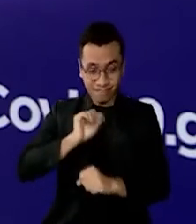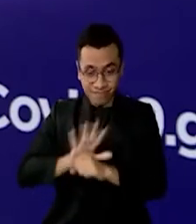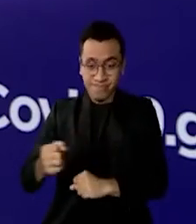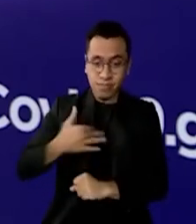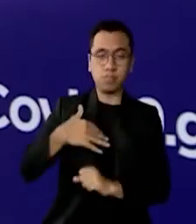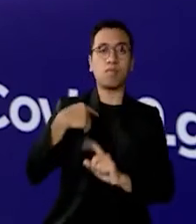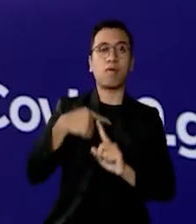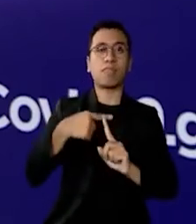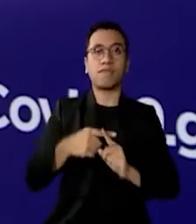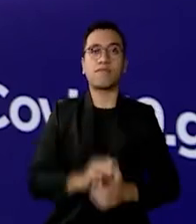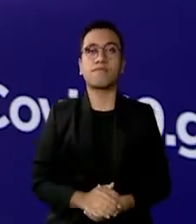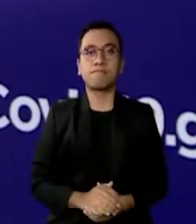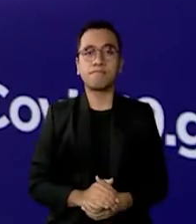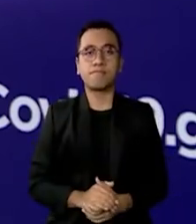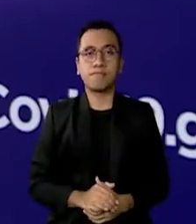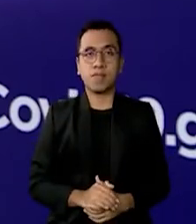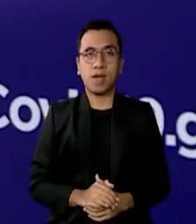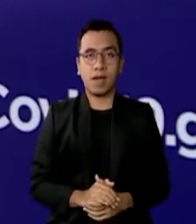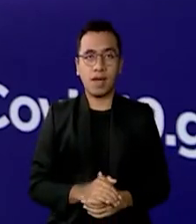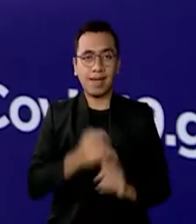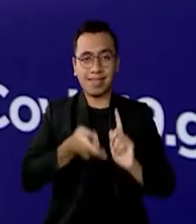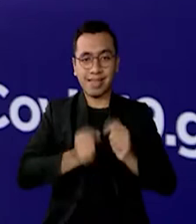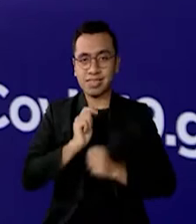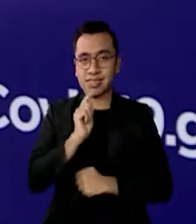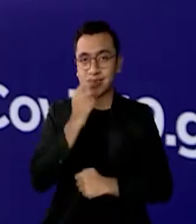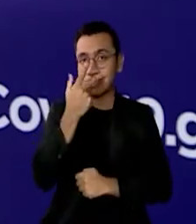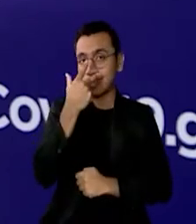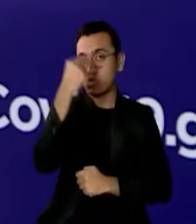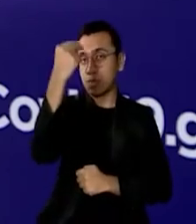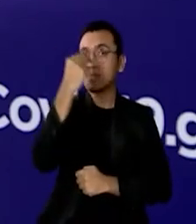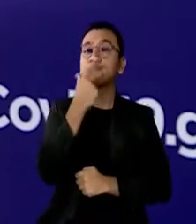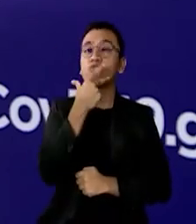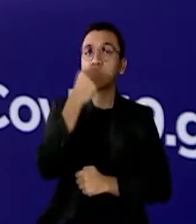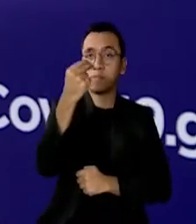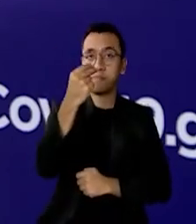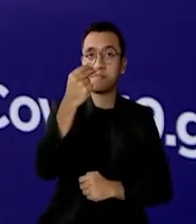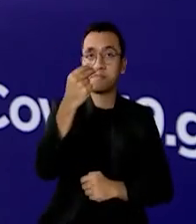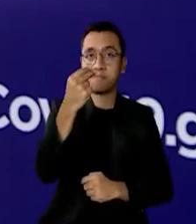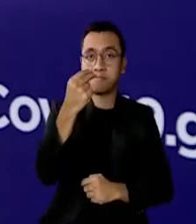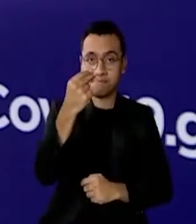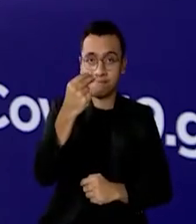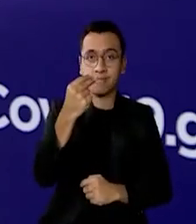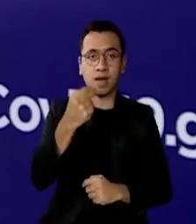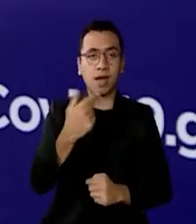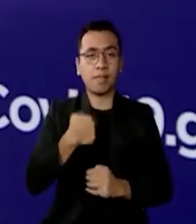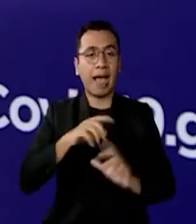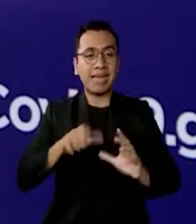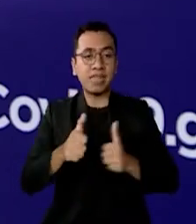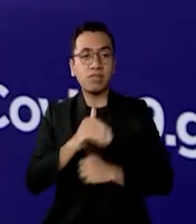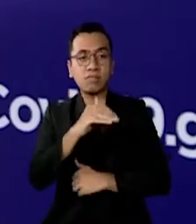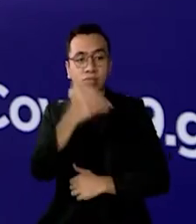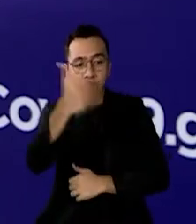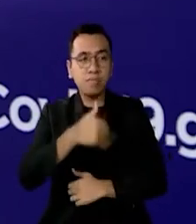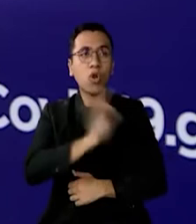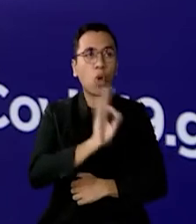nunggu hasil karena saya khawatir ada yang positif akhirnya pakai masker itu sampai tiga rangkap teh